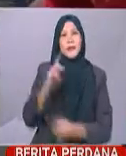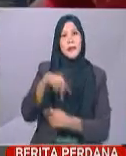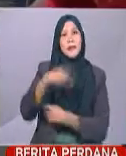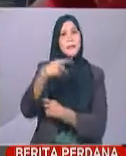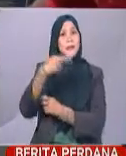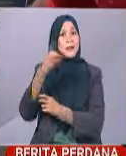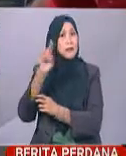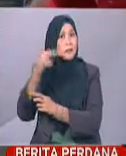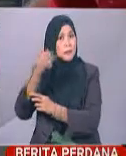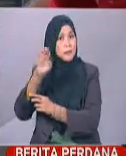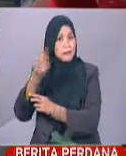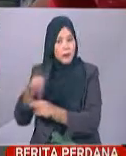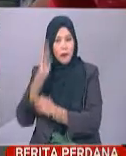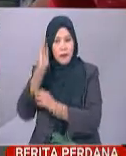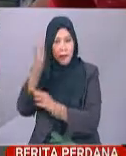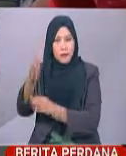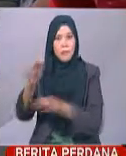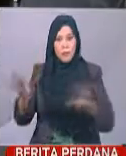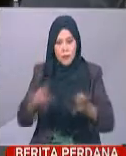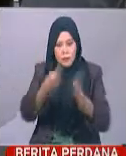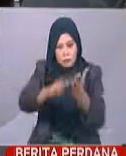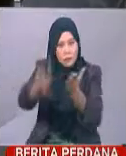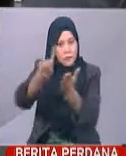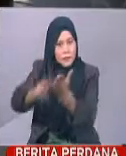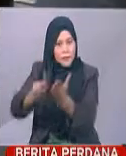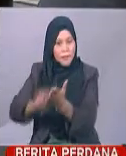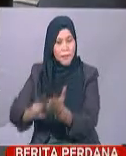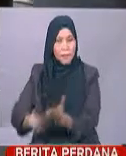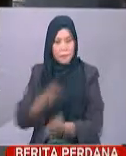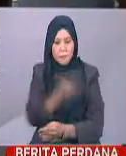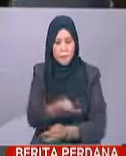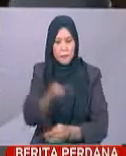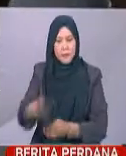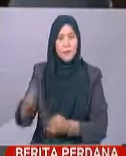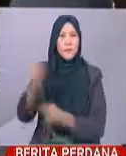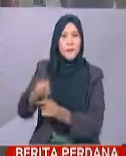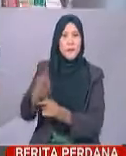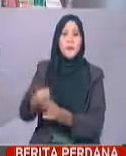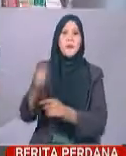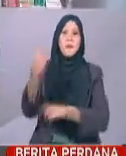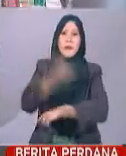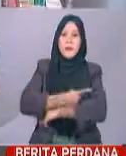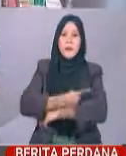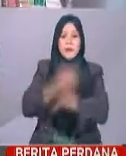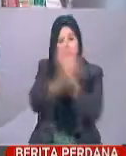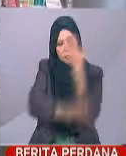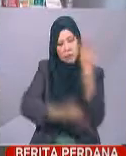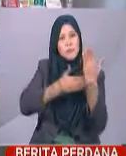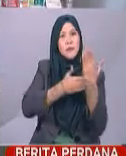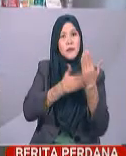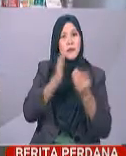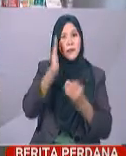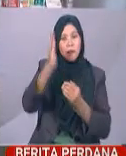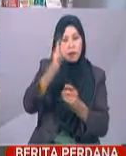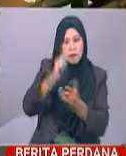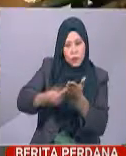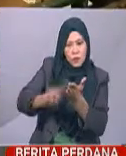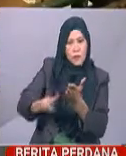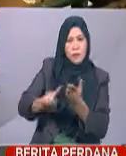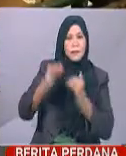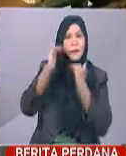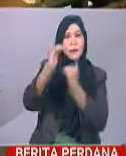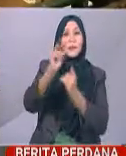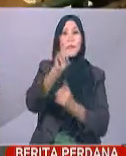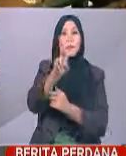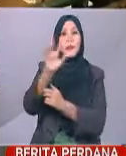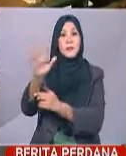KPDN HEP juga akan menjalankan pemeriksaan khas terhadap barangan keperluan harian di seluruh negara bagi menentukan tahap 25